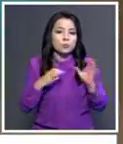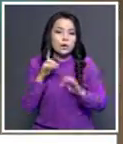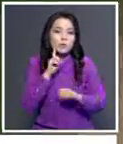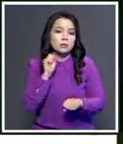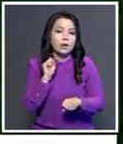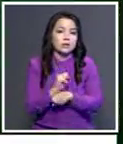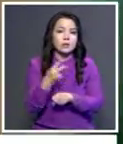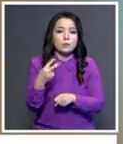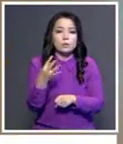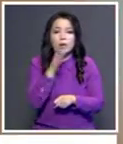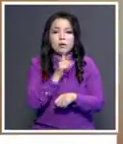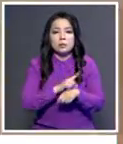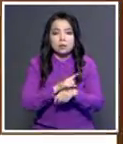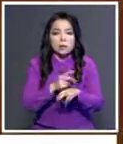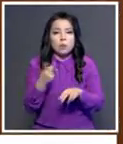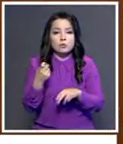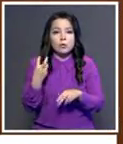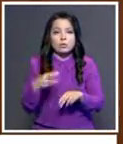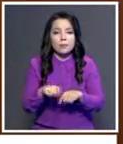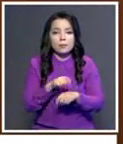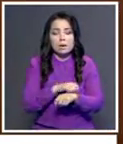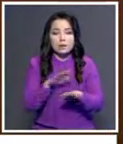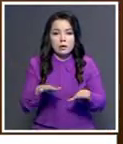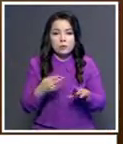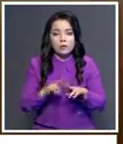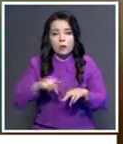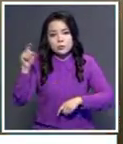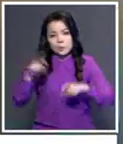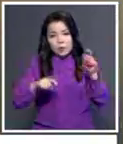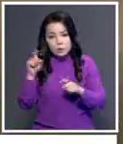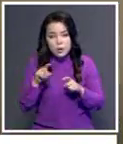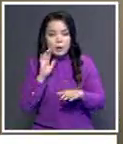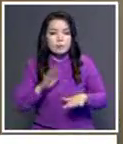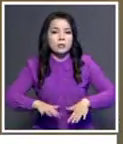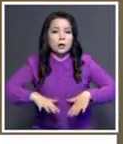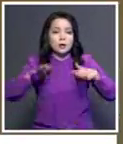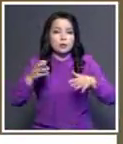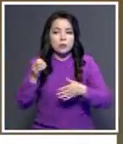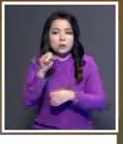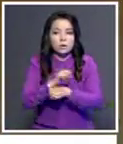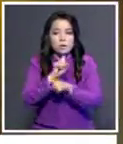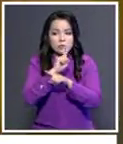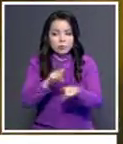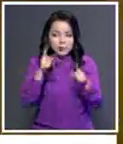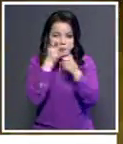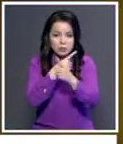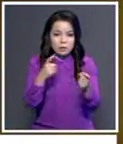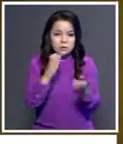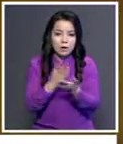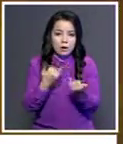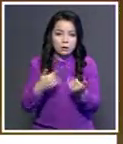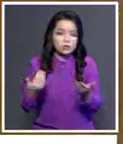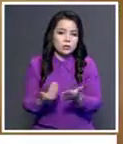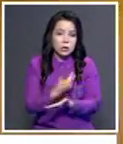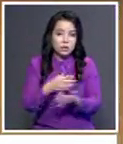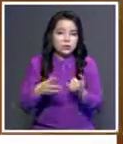сағатта Хобартқа 130 миллиметр жауын шашын түскен. Ауа райын бақылаушылар нөсердің бүгін тоқтамайтынын ескерді. Бұған қоса жаңа